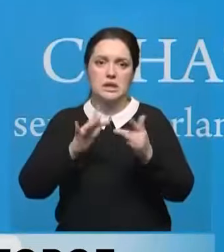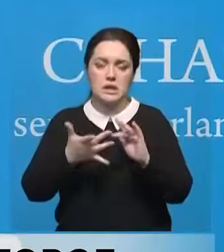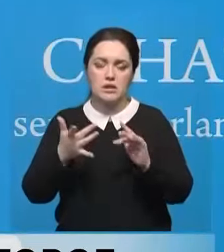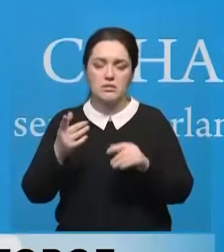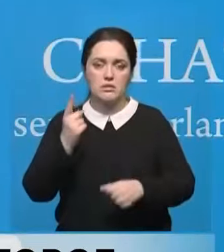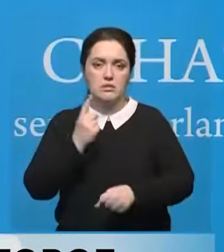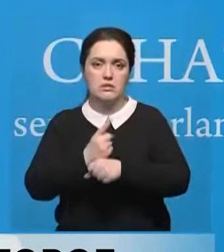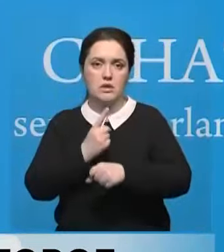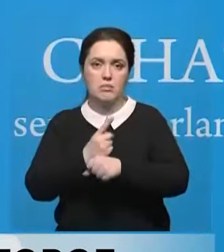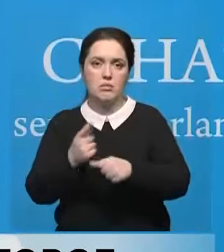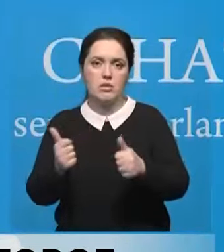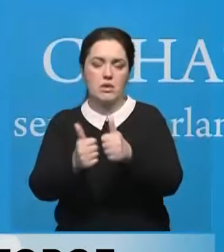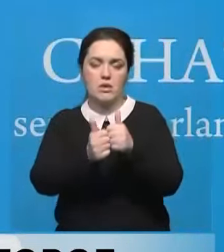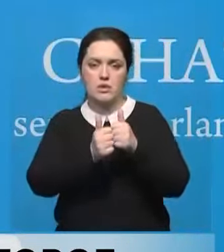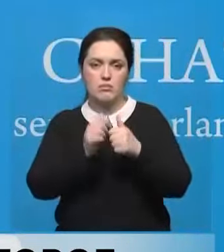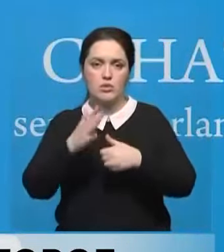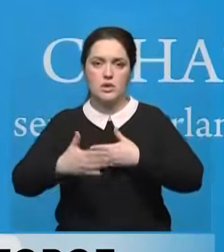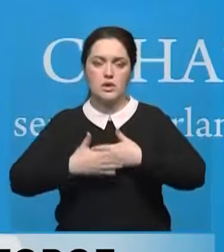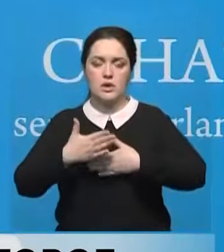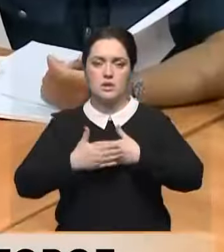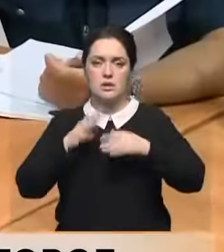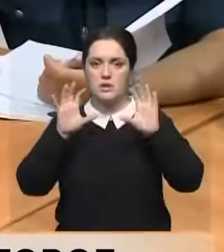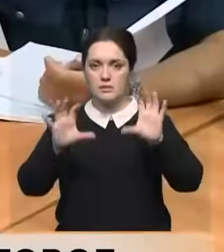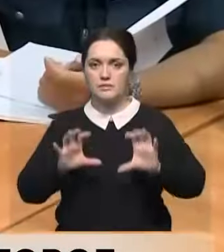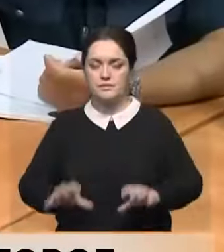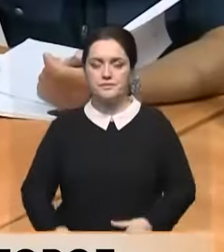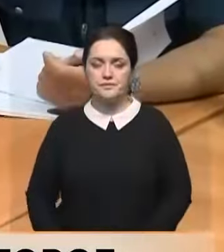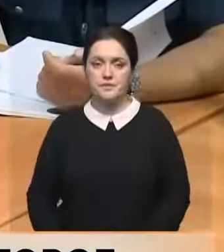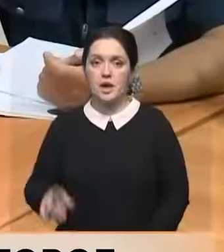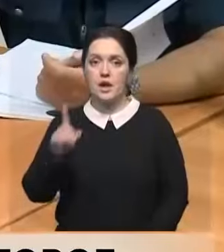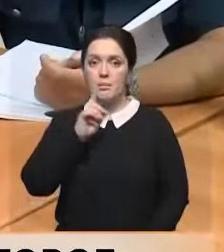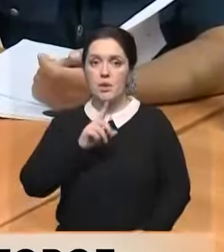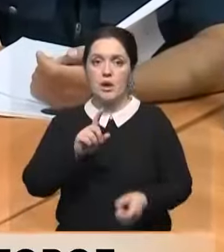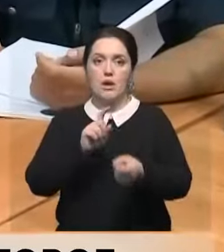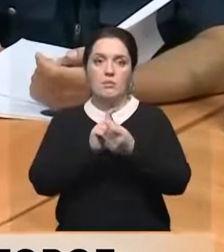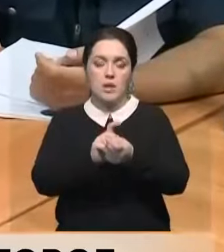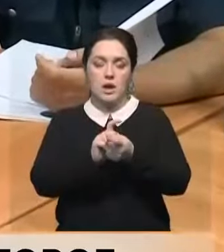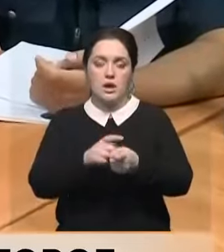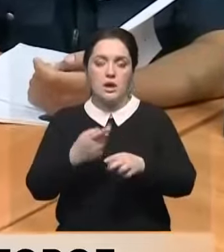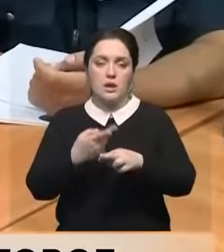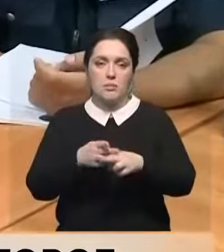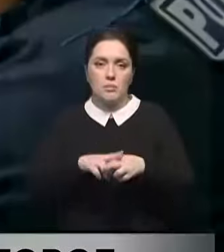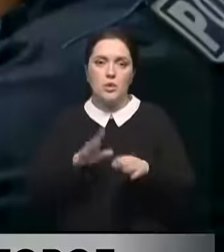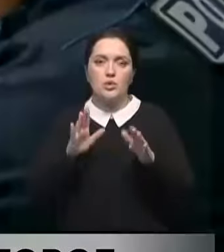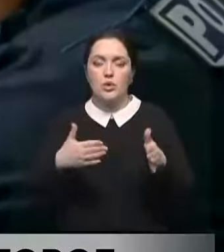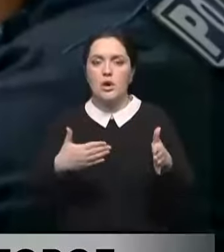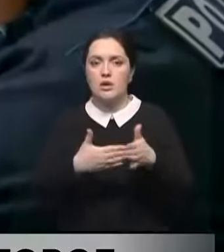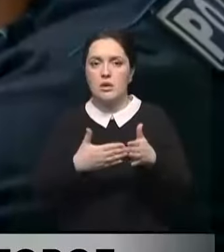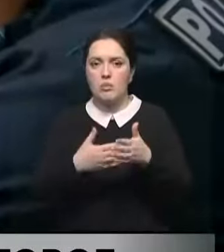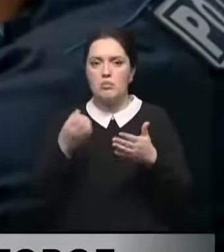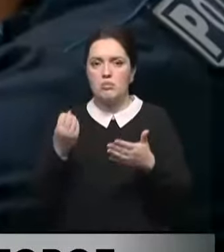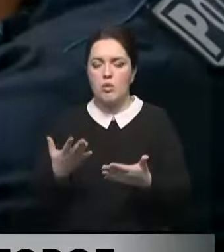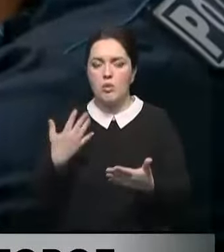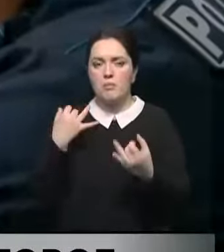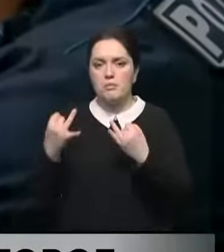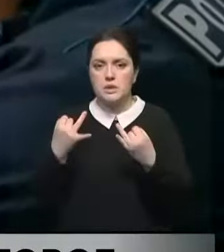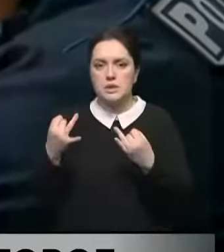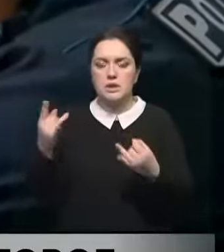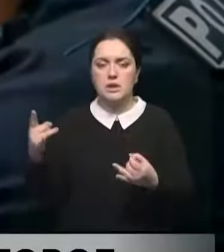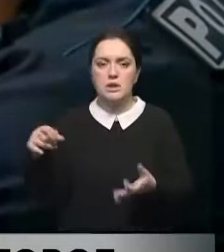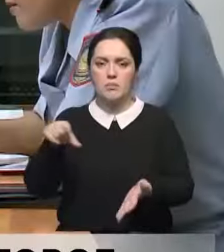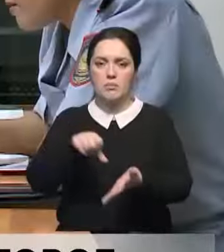будет наказываться законом. Пока же борьба с агрессорами в Казахстане ограничивается лишь профилактическими беседами и постановкой на